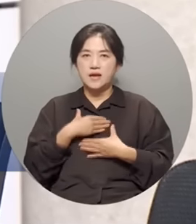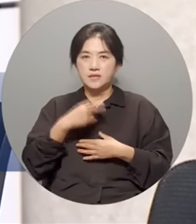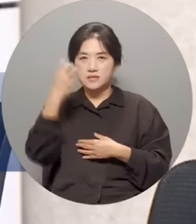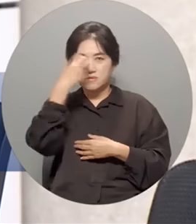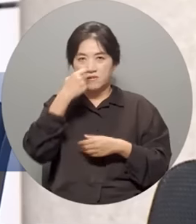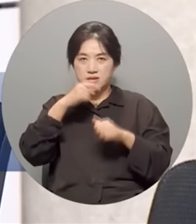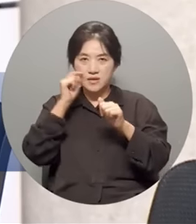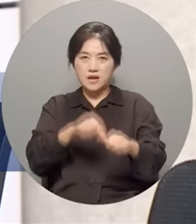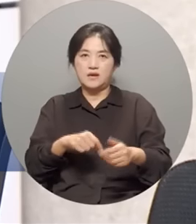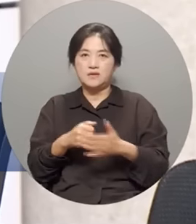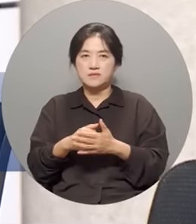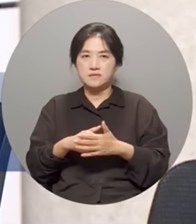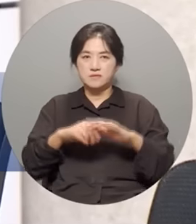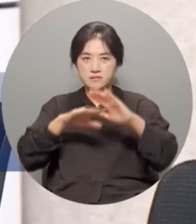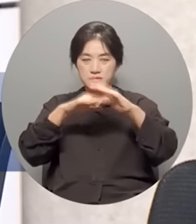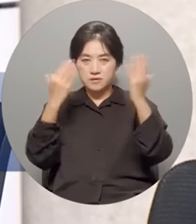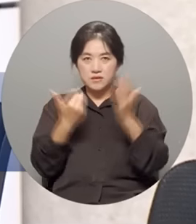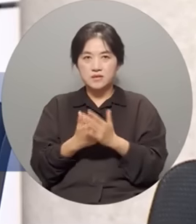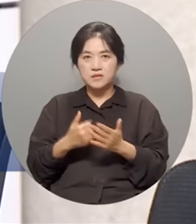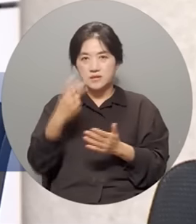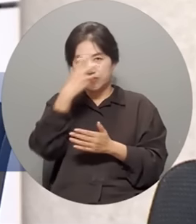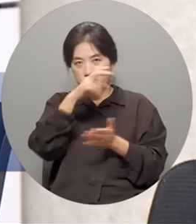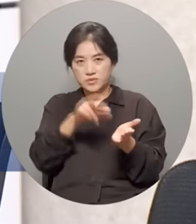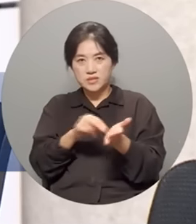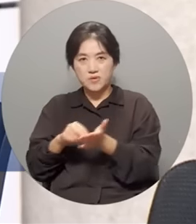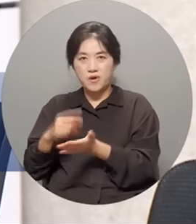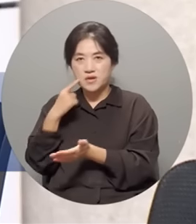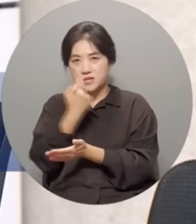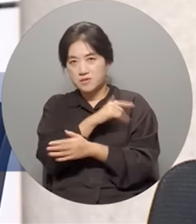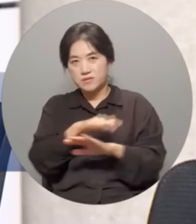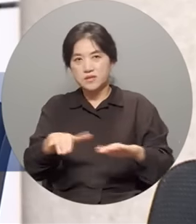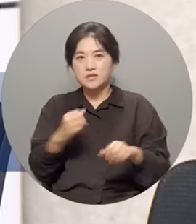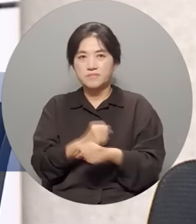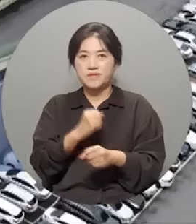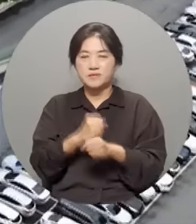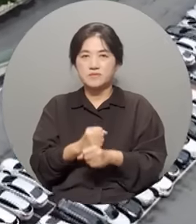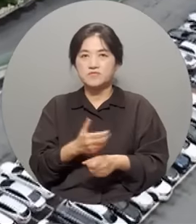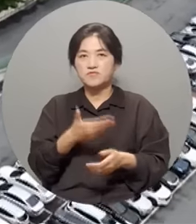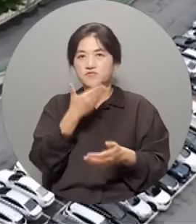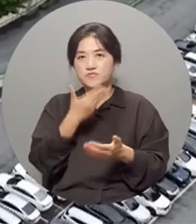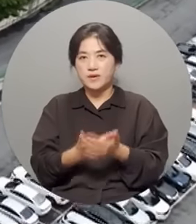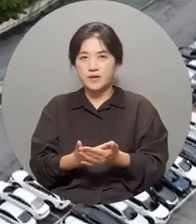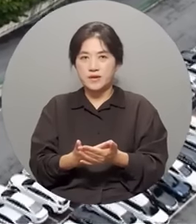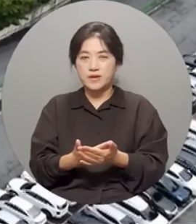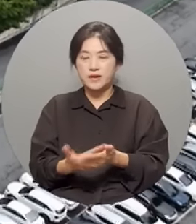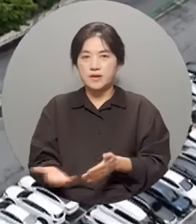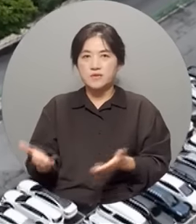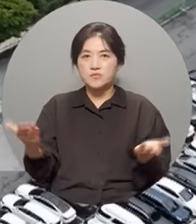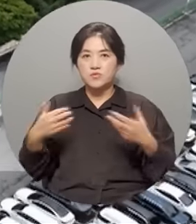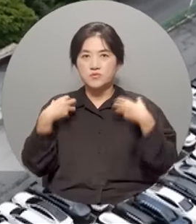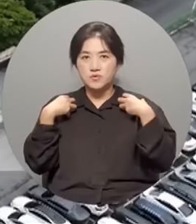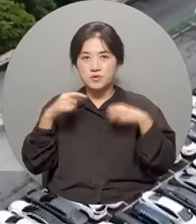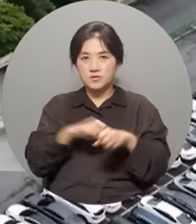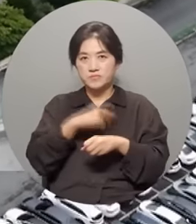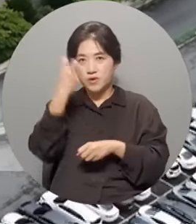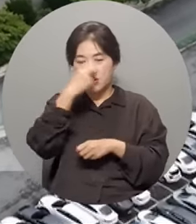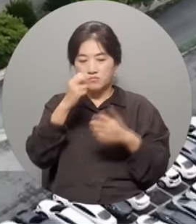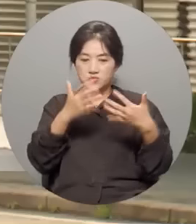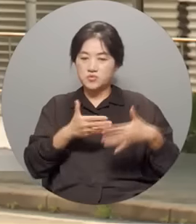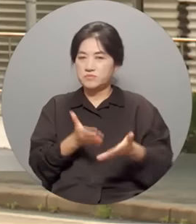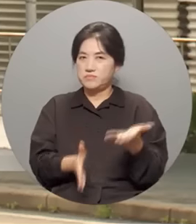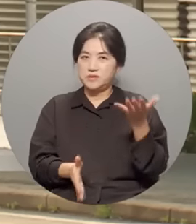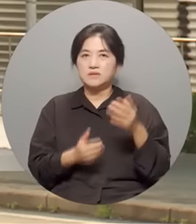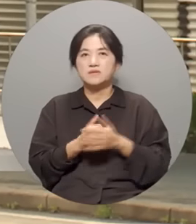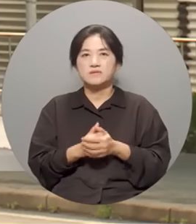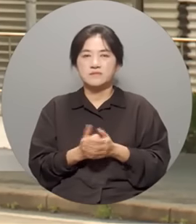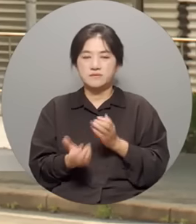보건 시스템의 전반적인 문제점을 확인하고 대책을 세우는 게 중요하고요. 그러나 노동청은 특별감독 요건이 되지 않는다는